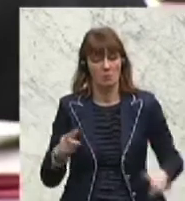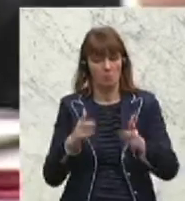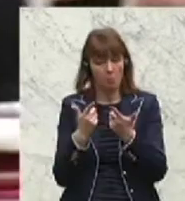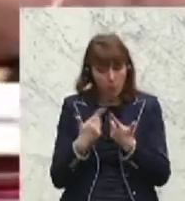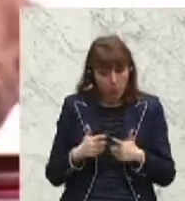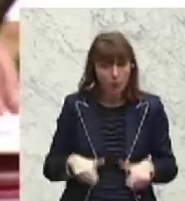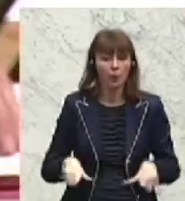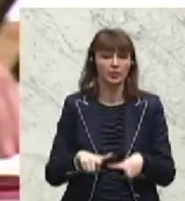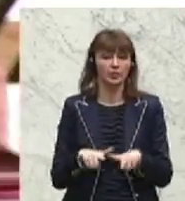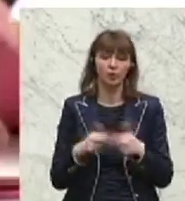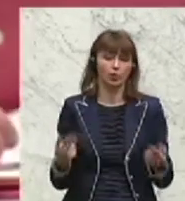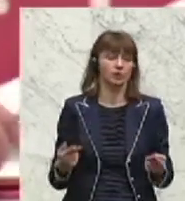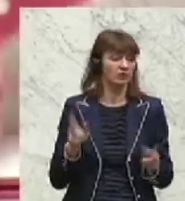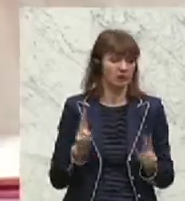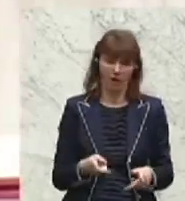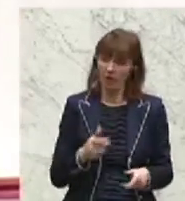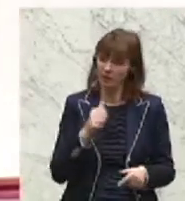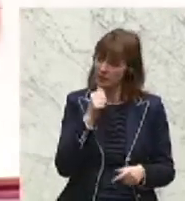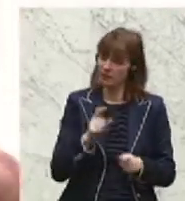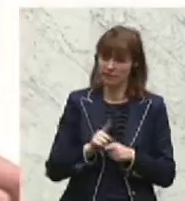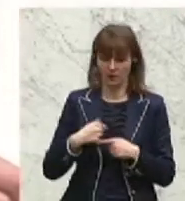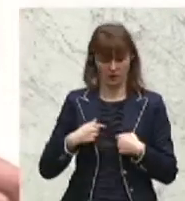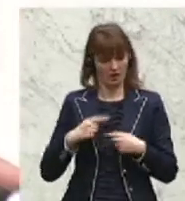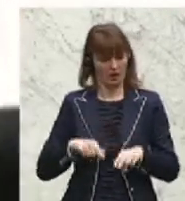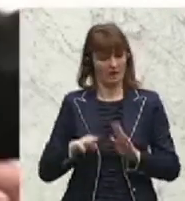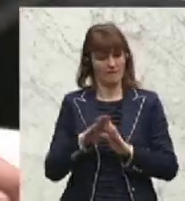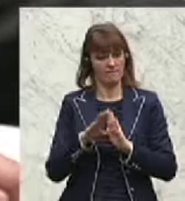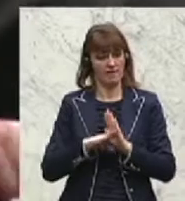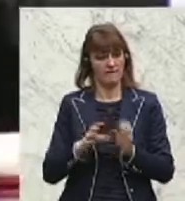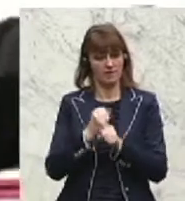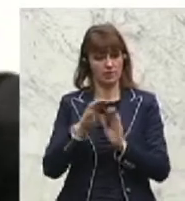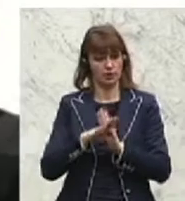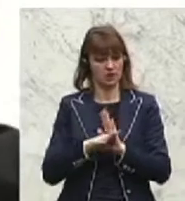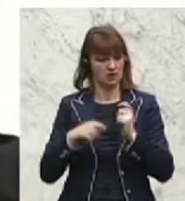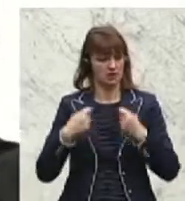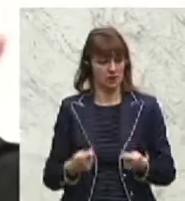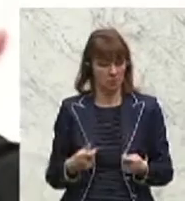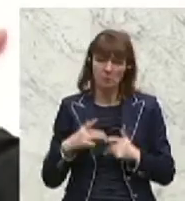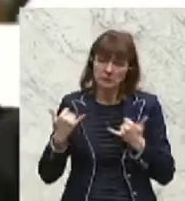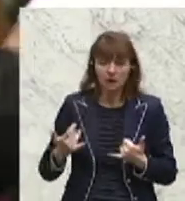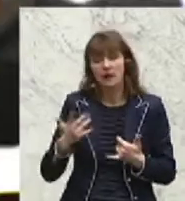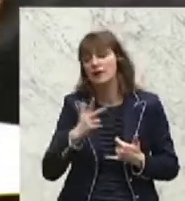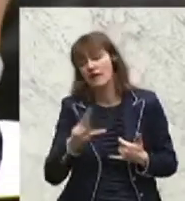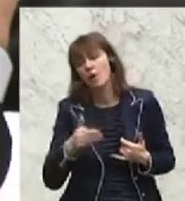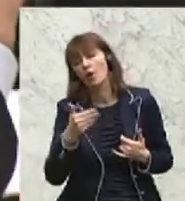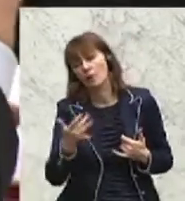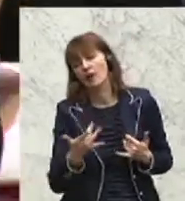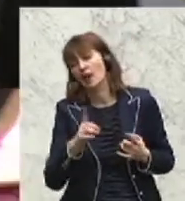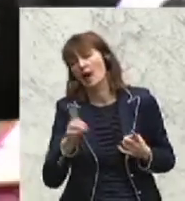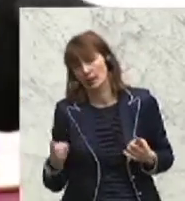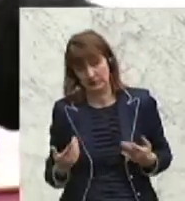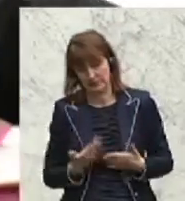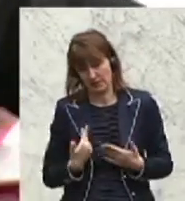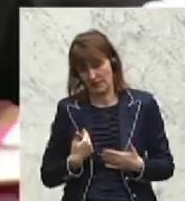weil sich der Bund nicht durchringen kann, wir hier als Verfassungsgesetzgeber, bis jetzt jedenfalls, es kann ja in 3 Wochen anders sein, dafür kämpfen wir ja, dass